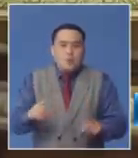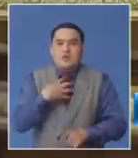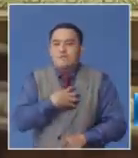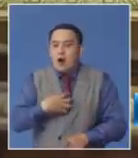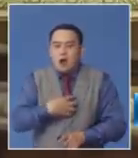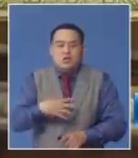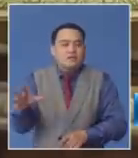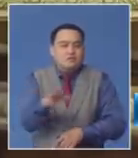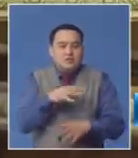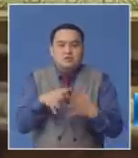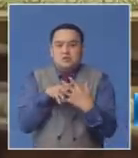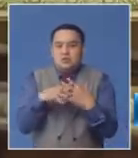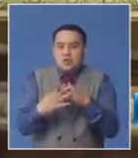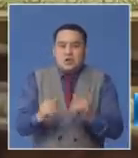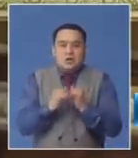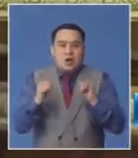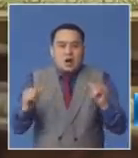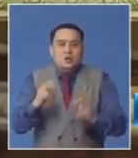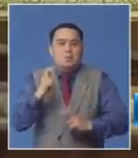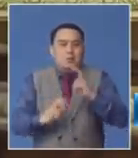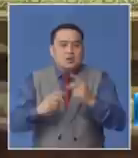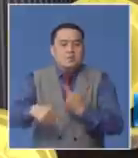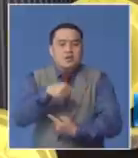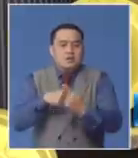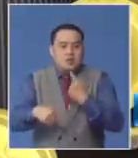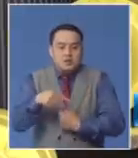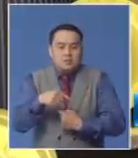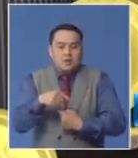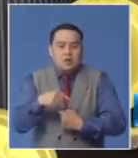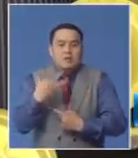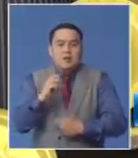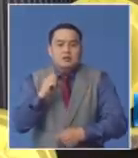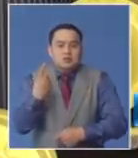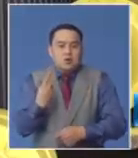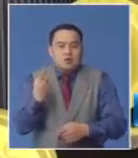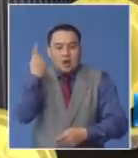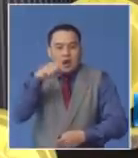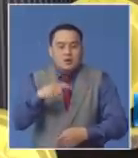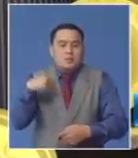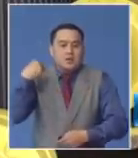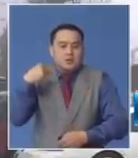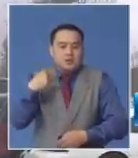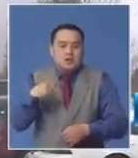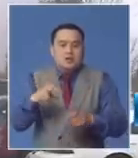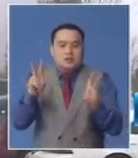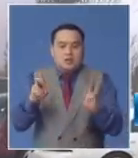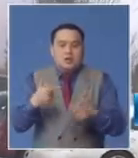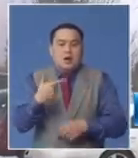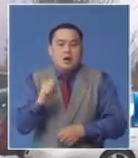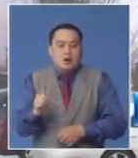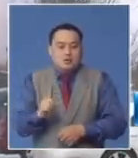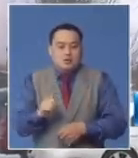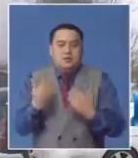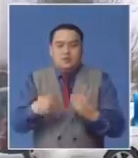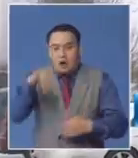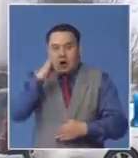для сельской местности развития предпринимательства на селе в 5 социальная инициативе президент коснулся темы газификации на